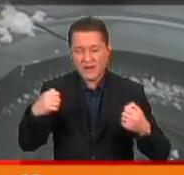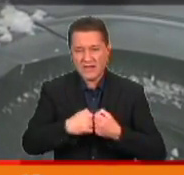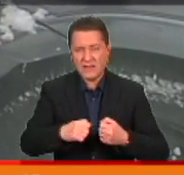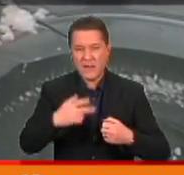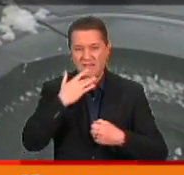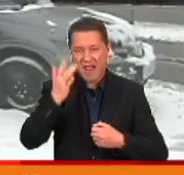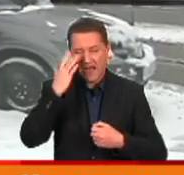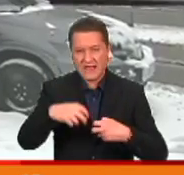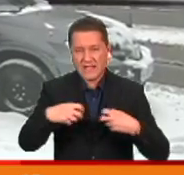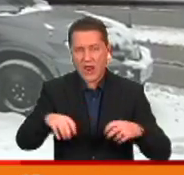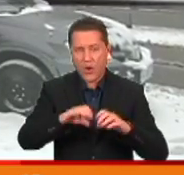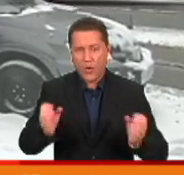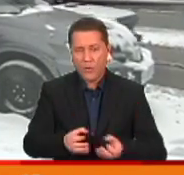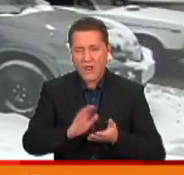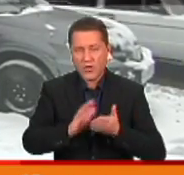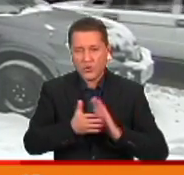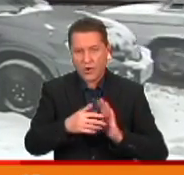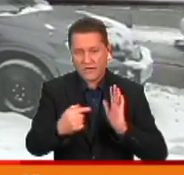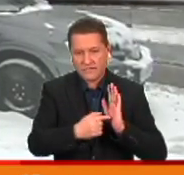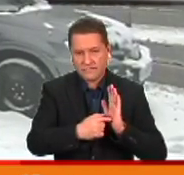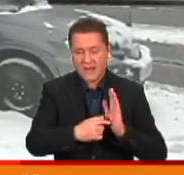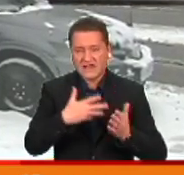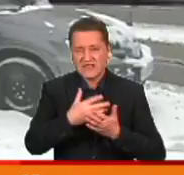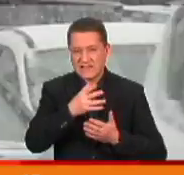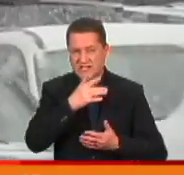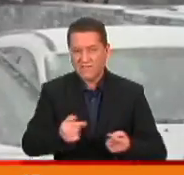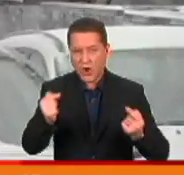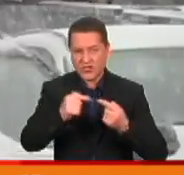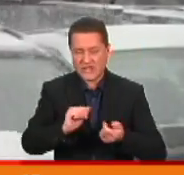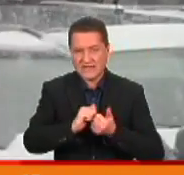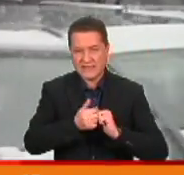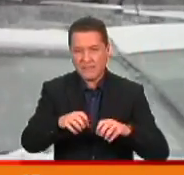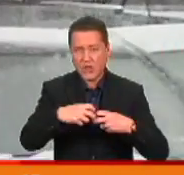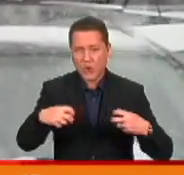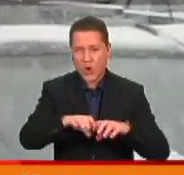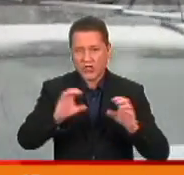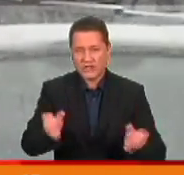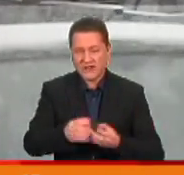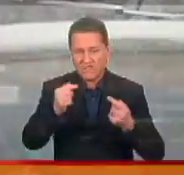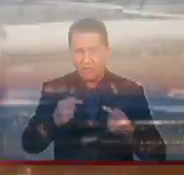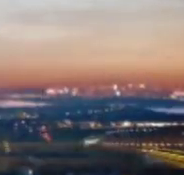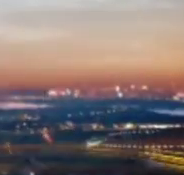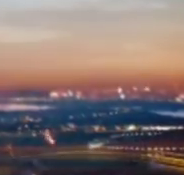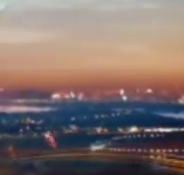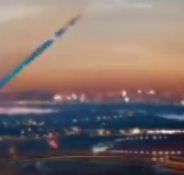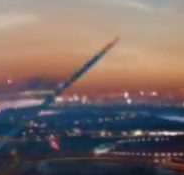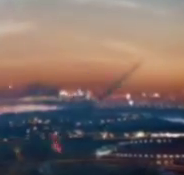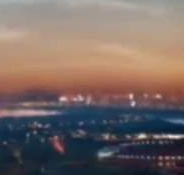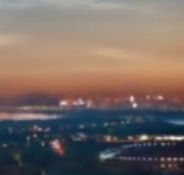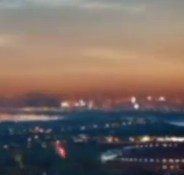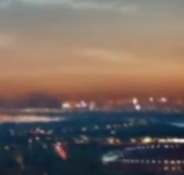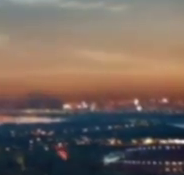літній гумі. Бо договори страхування передбачають своєчасну заміну шин відповідно до пори року.